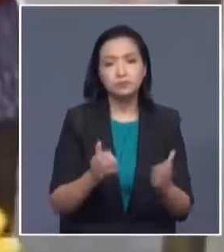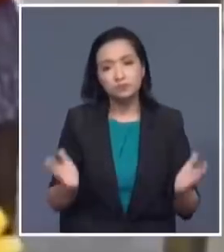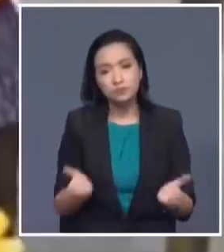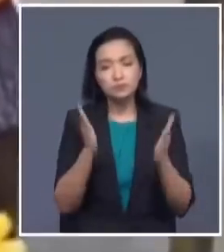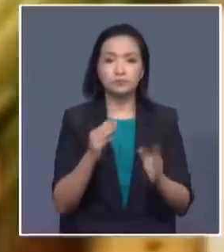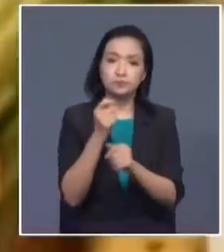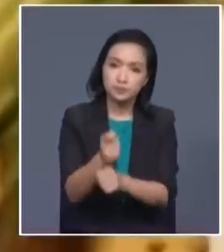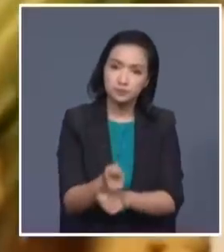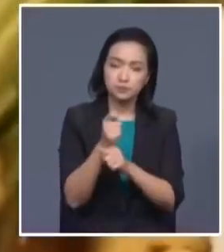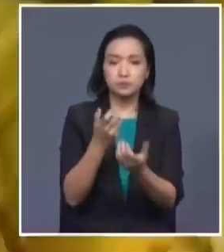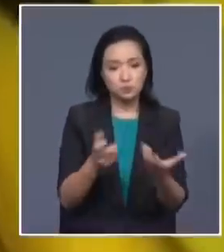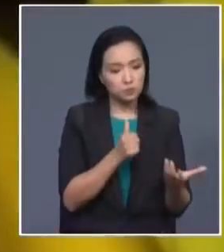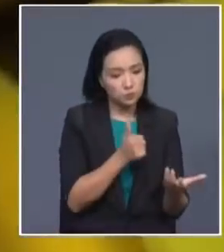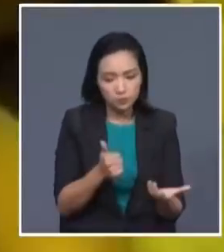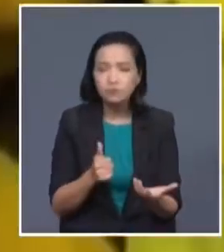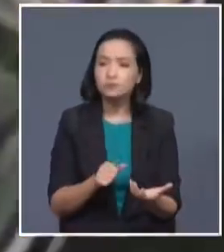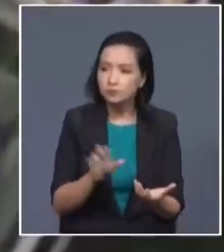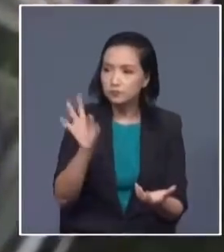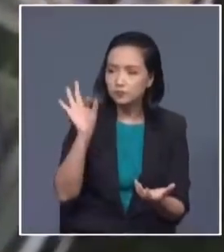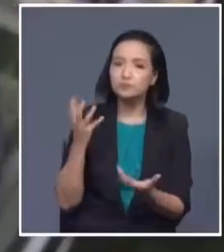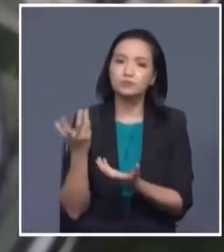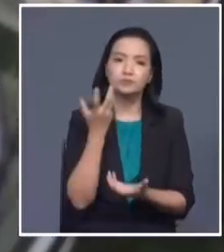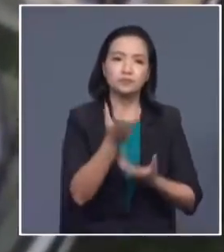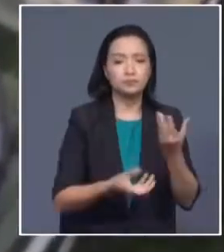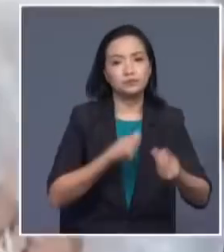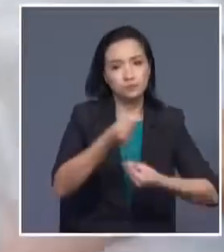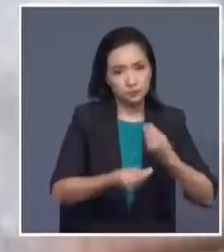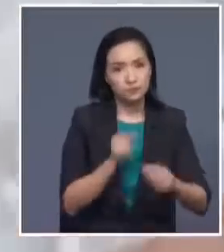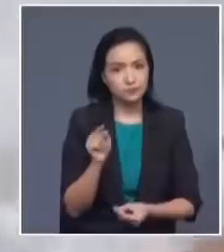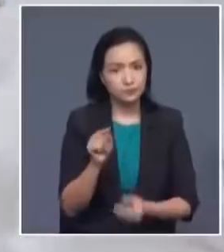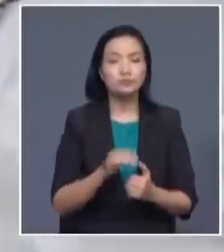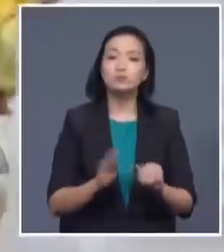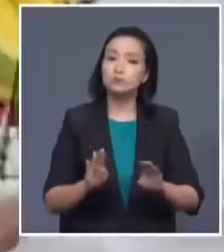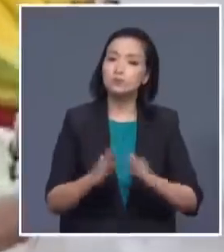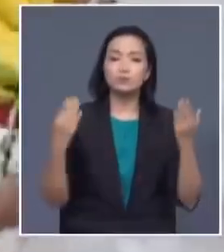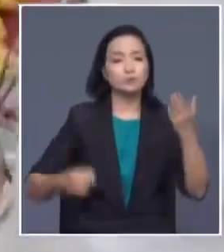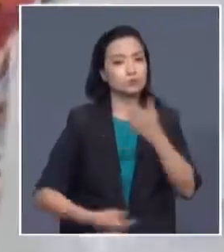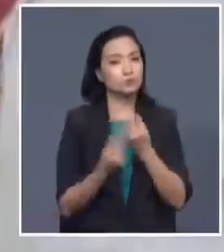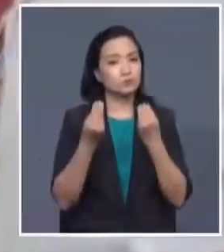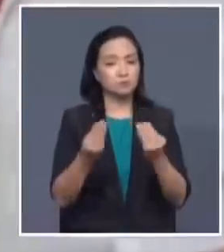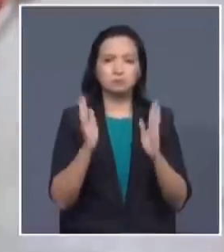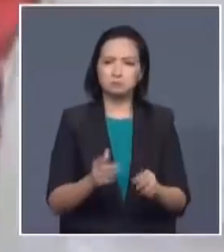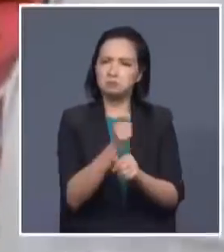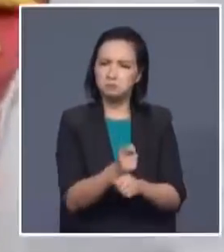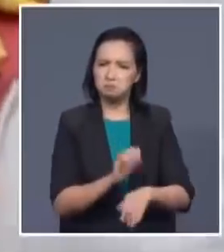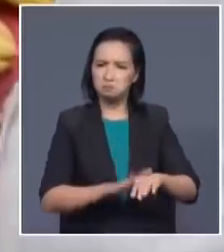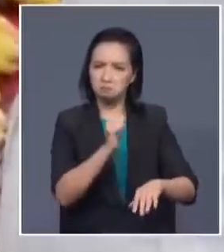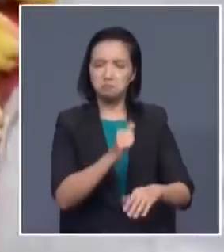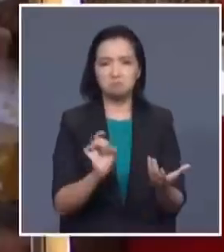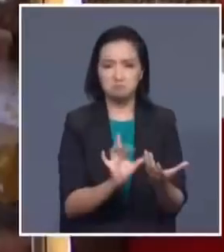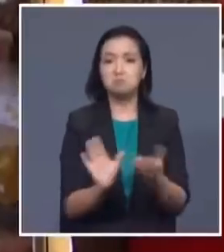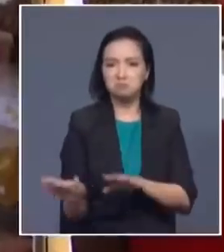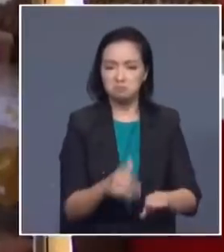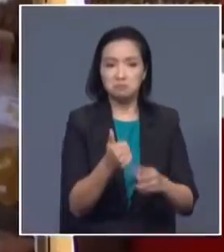รในการนำสินค้ามาจำหน่ายในตลาดประชารัฐที่เข้าร่วมโครงการเปิดโอกาสให้เกษตรกรที่มีศักยภาพและความพร้อม